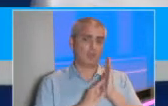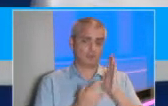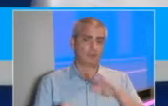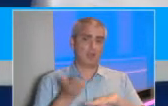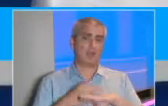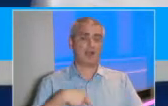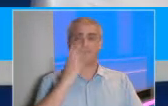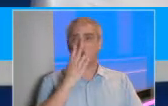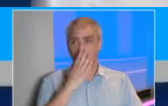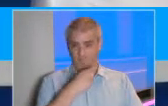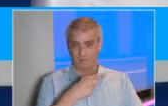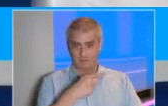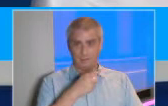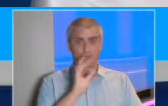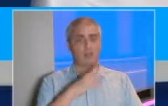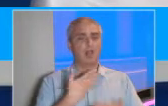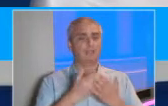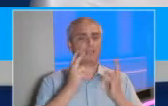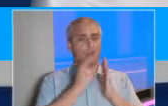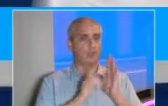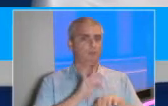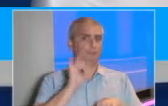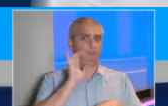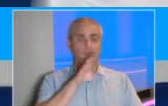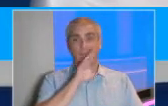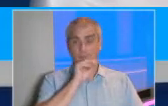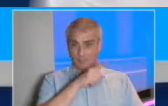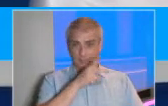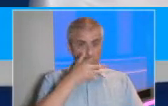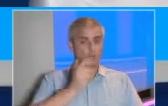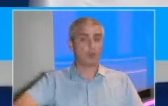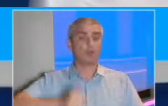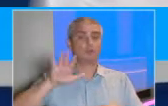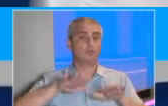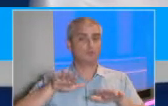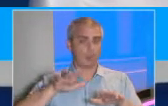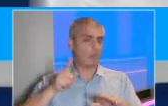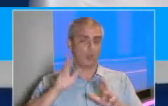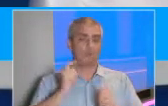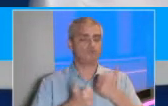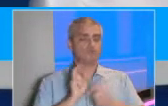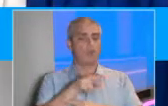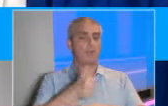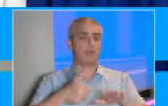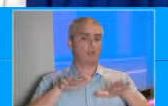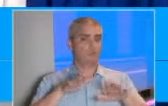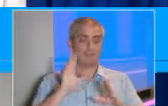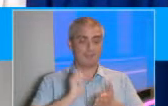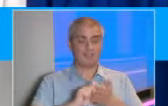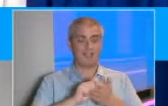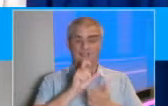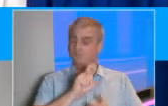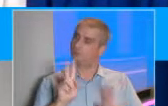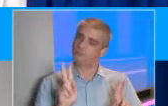ביום רביעי של יש עתיד, אותה הצעת חוק נפיצה שמדברת על כך שראש של ממשלה או למעשה מועמד לראשות ממשלה תחת כתבי